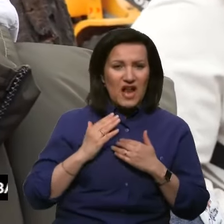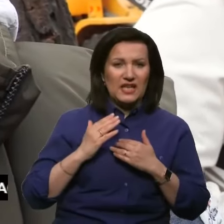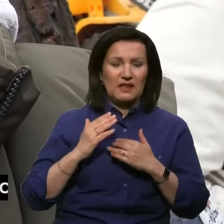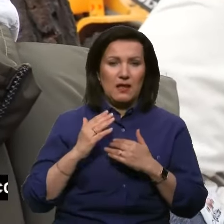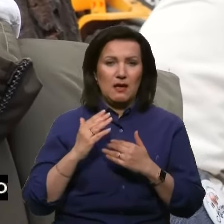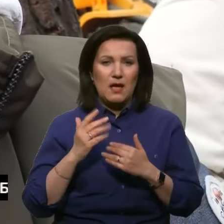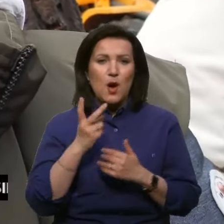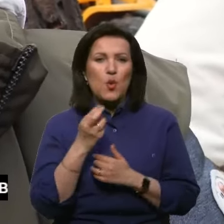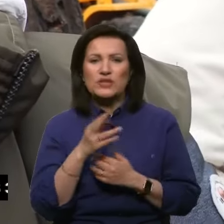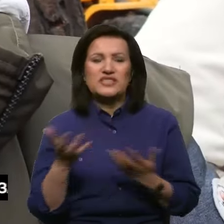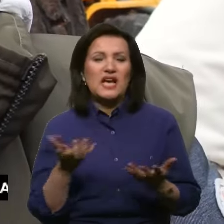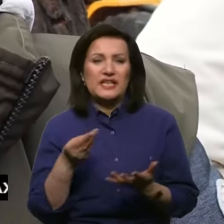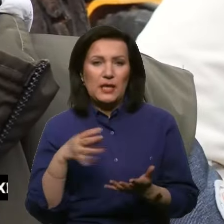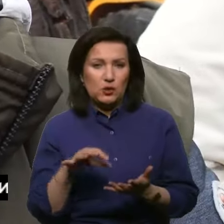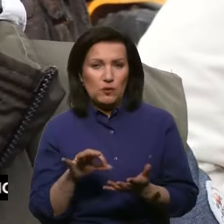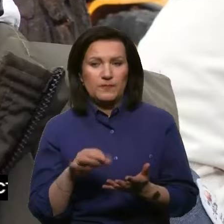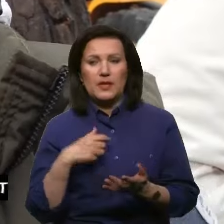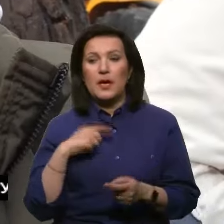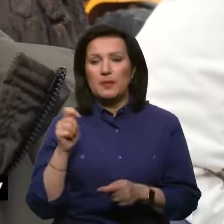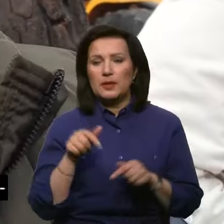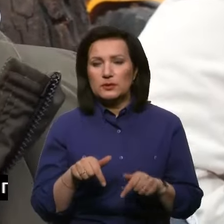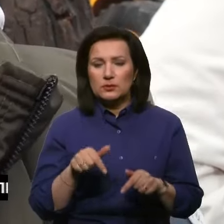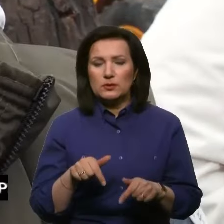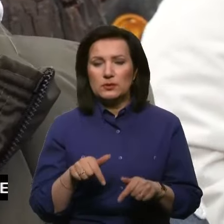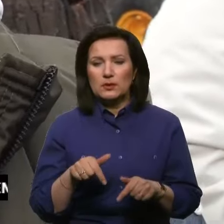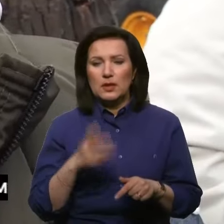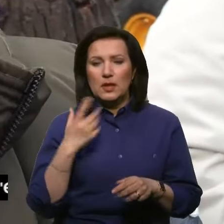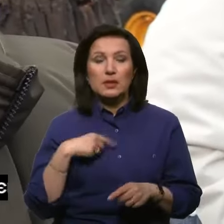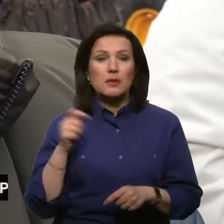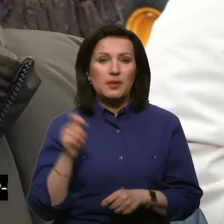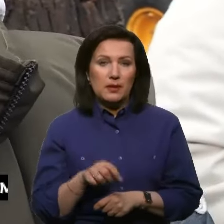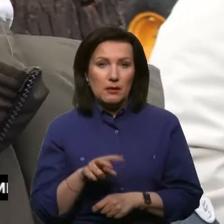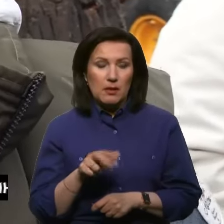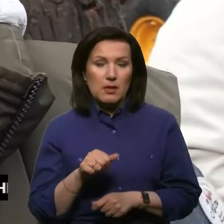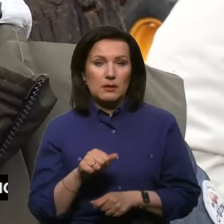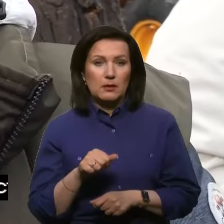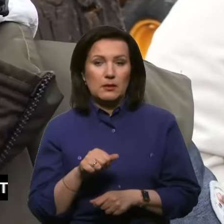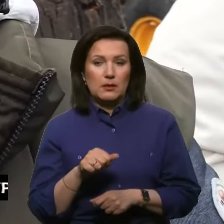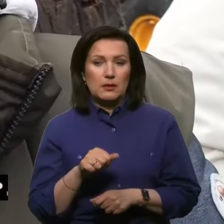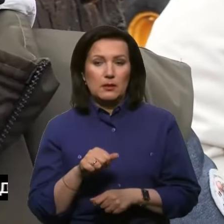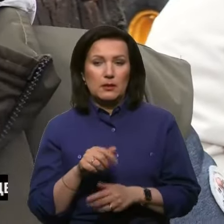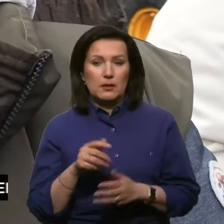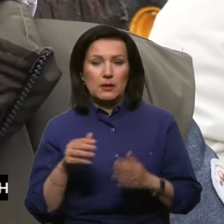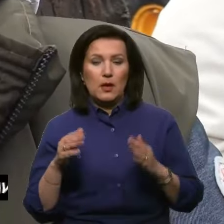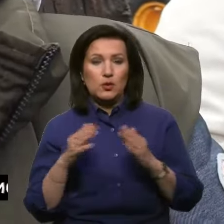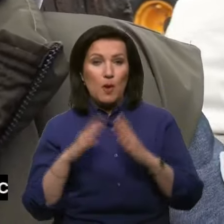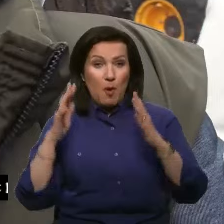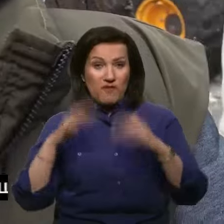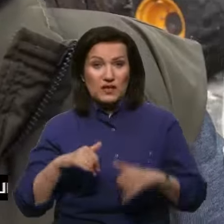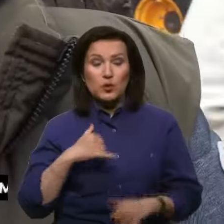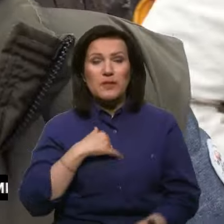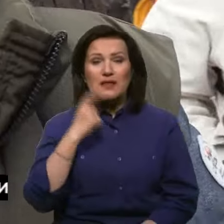почта где-то. І я приїхала сюди. Я коли приїхала, дома спалився на глазах у мене.